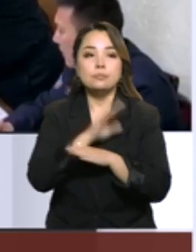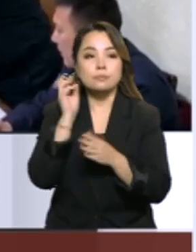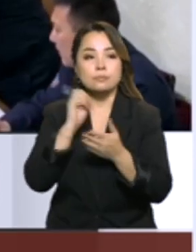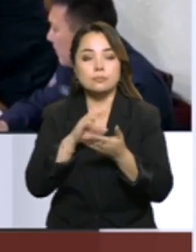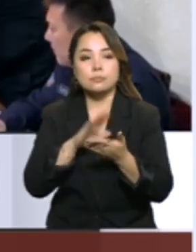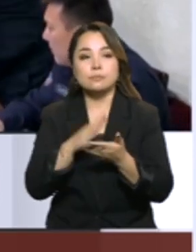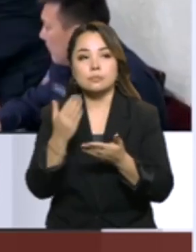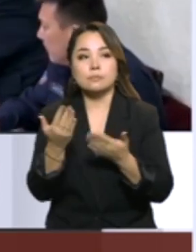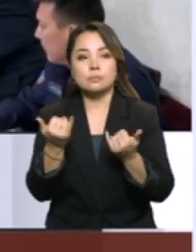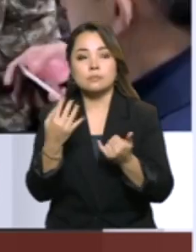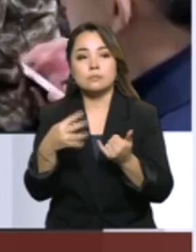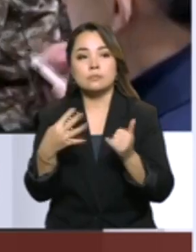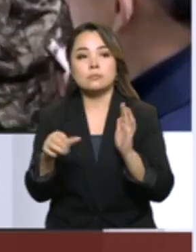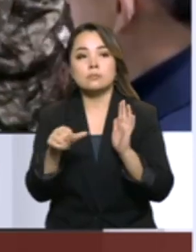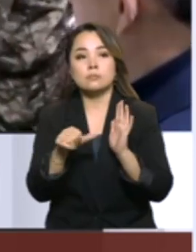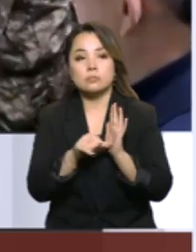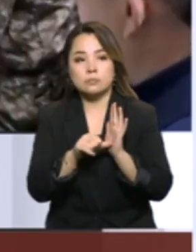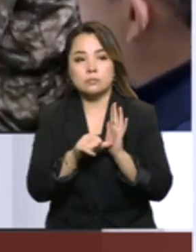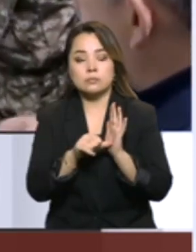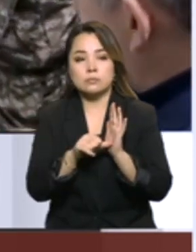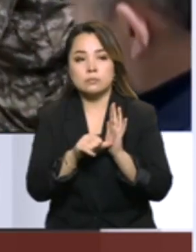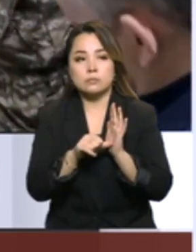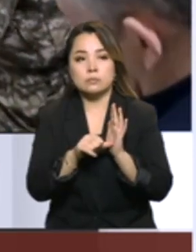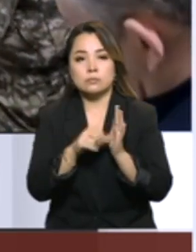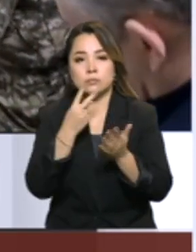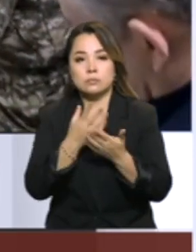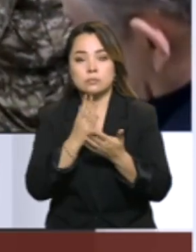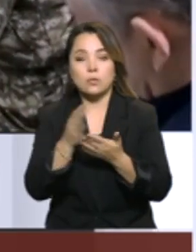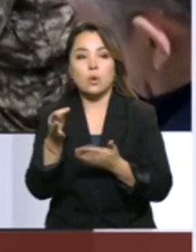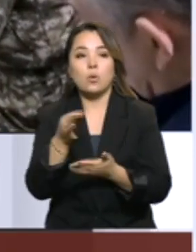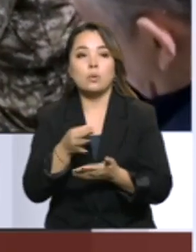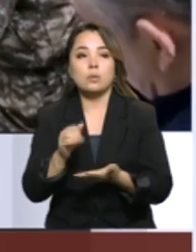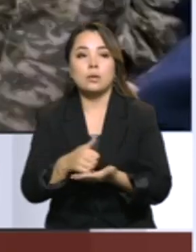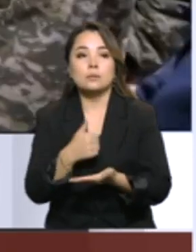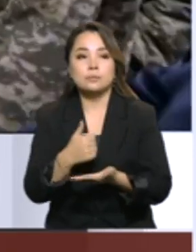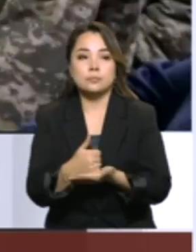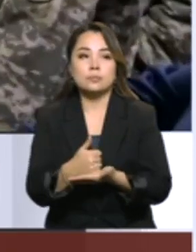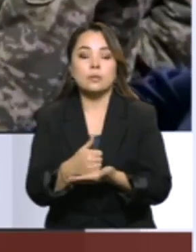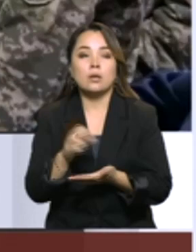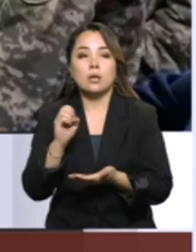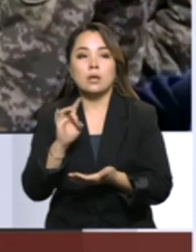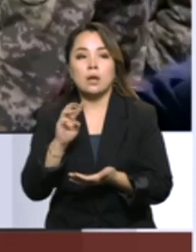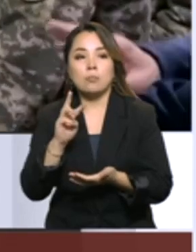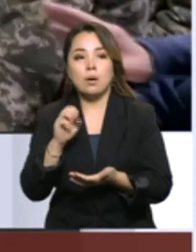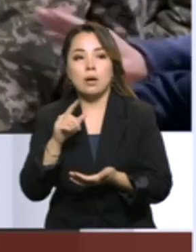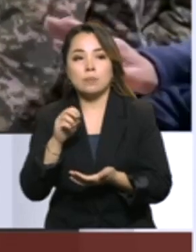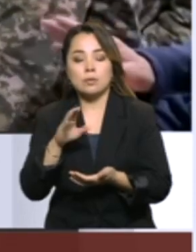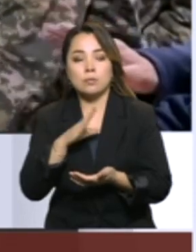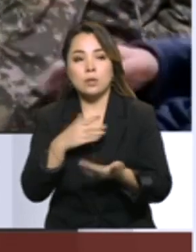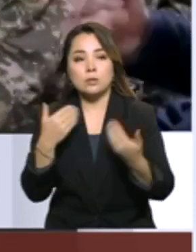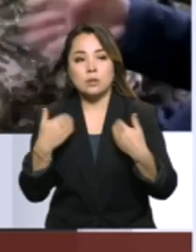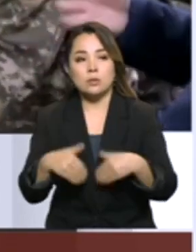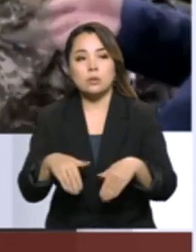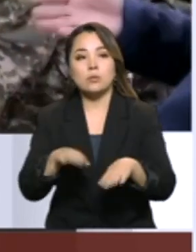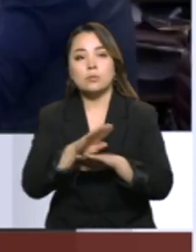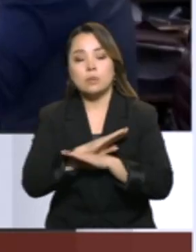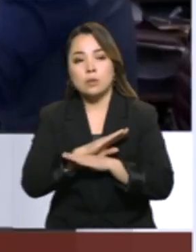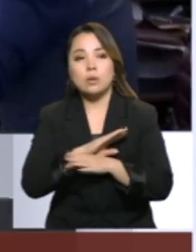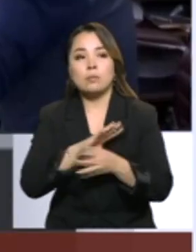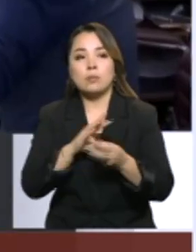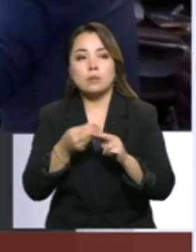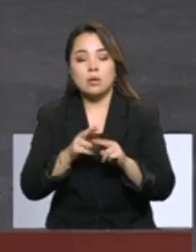саны қазір 46-ға жетті. Облыс әкімі Ермағанбет Бөлікбаев марқұмдардың отбасыларымен